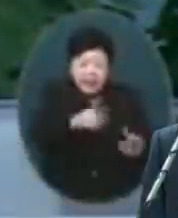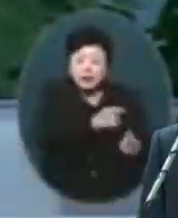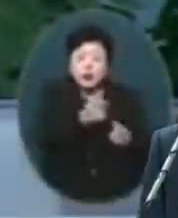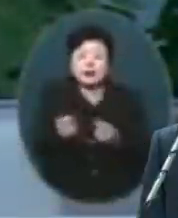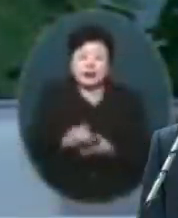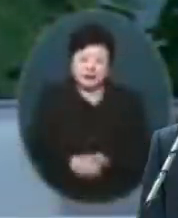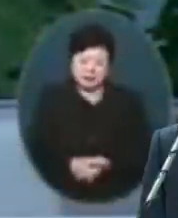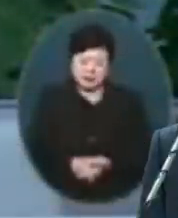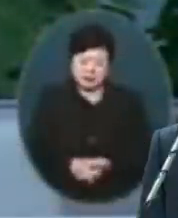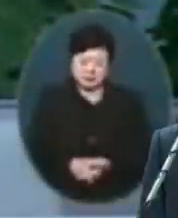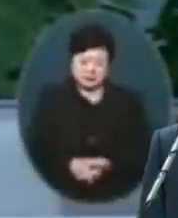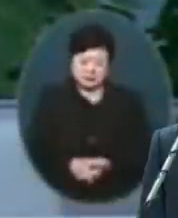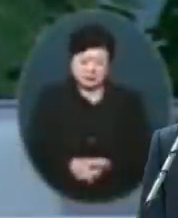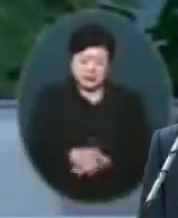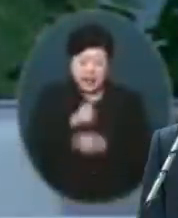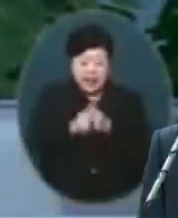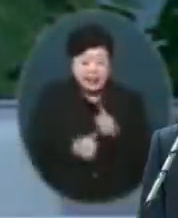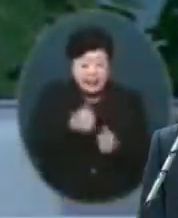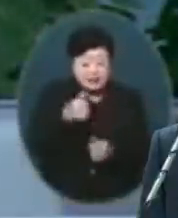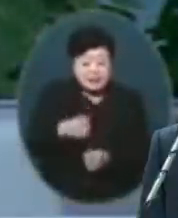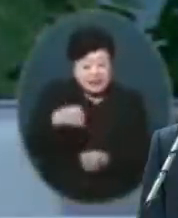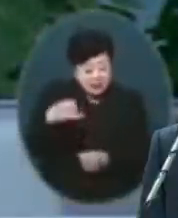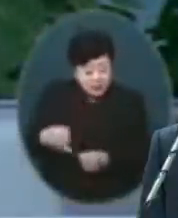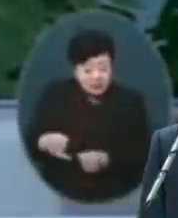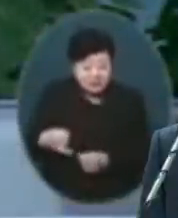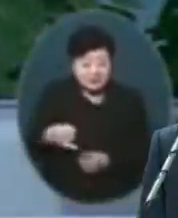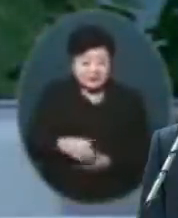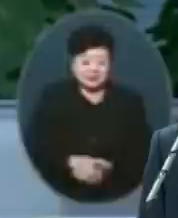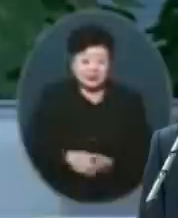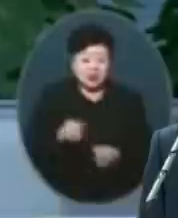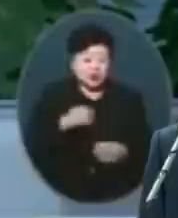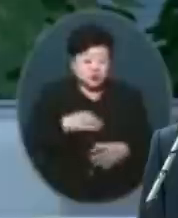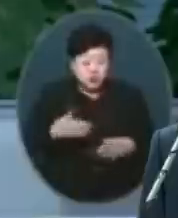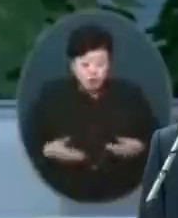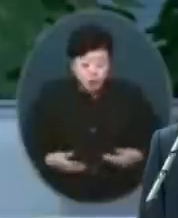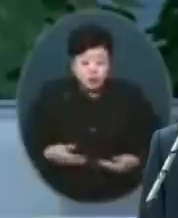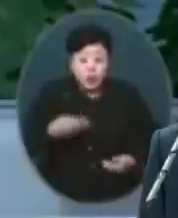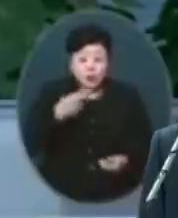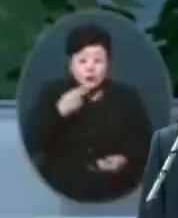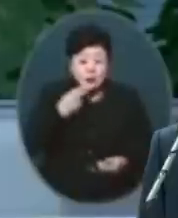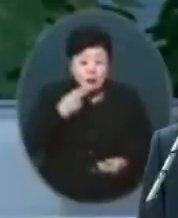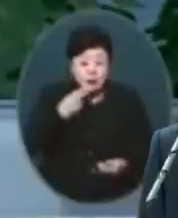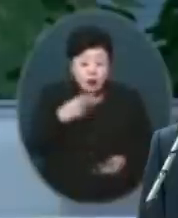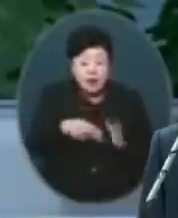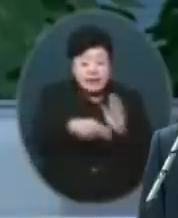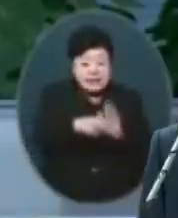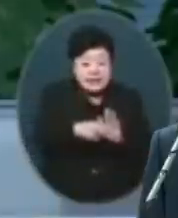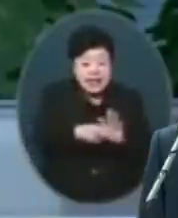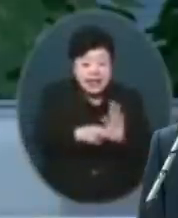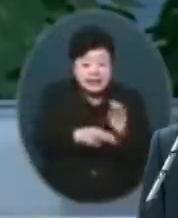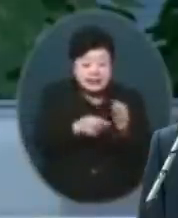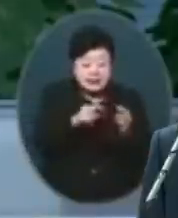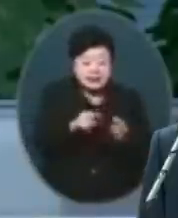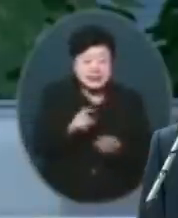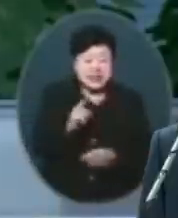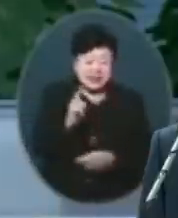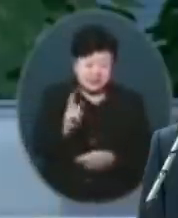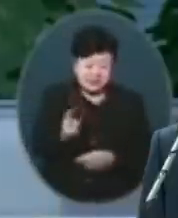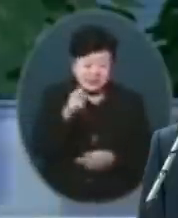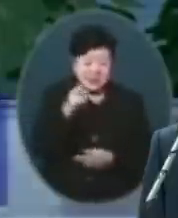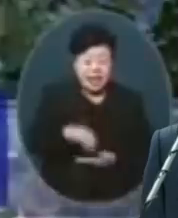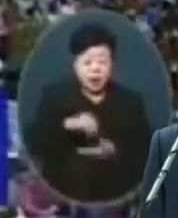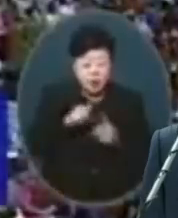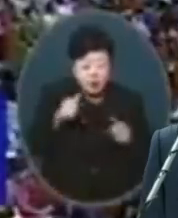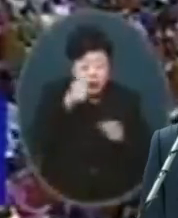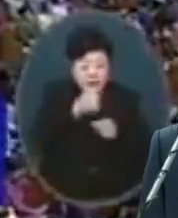것입니다. 그러나 하나님의 자녀들은 두려워할 필요가 없습니다. 이사야 43장 1절에